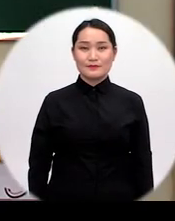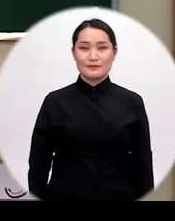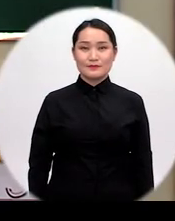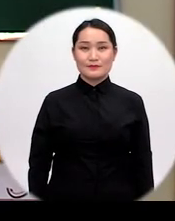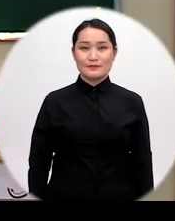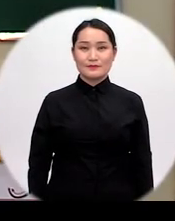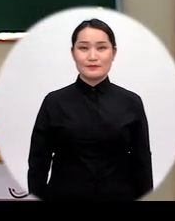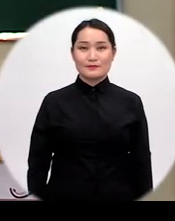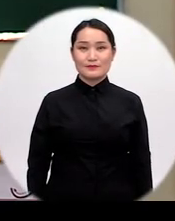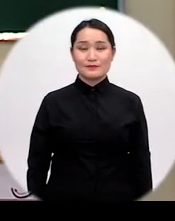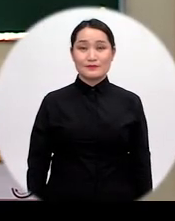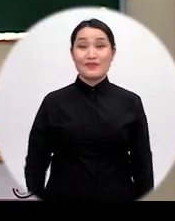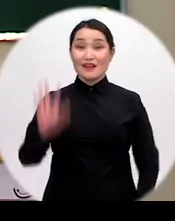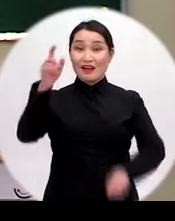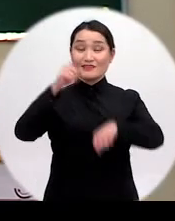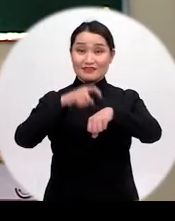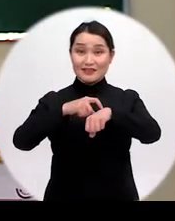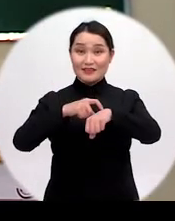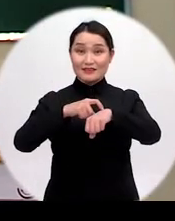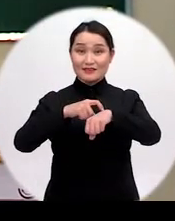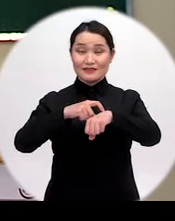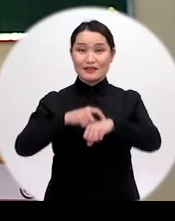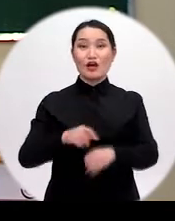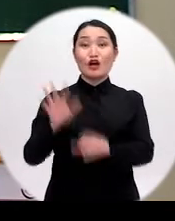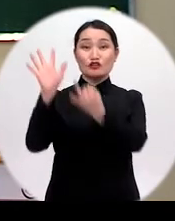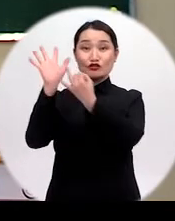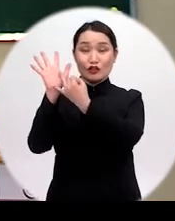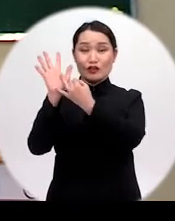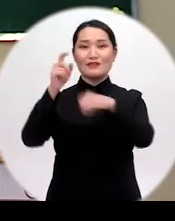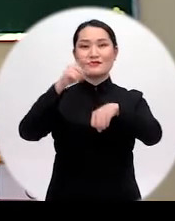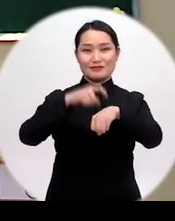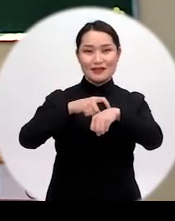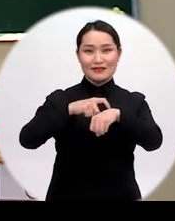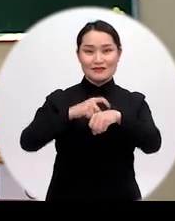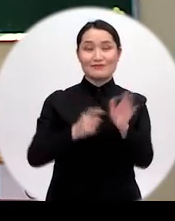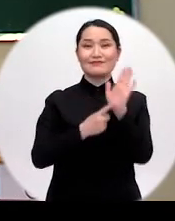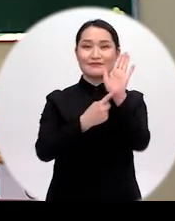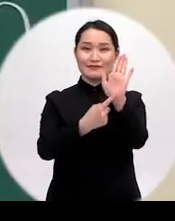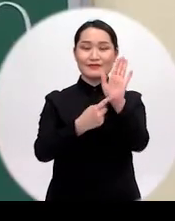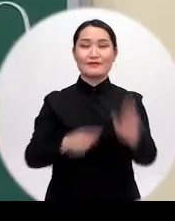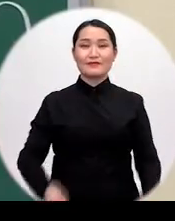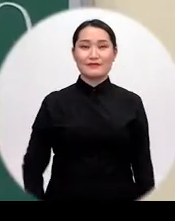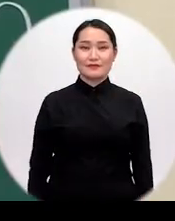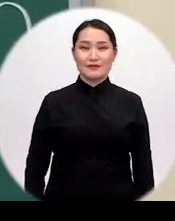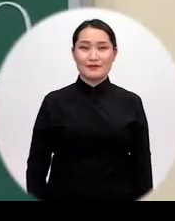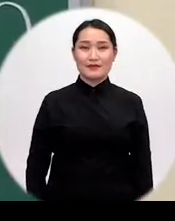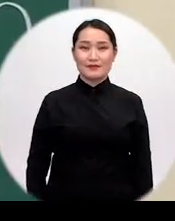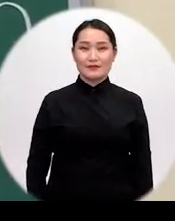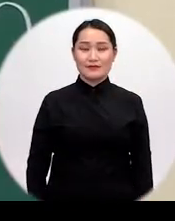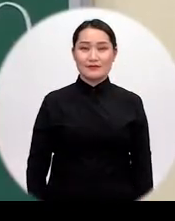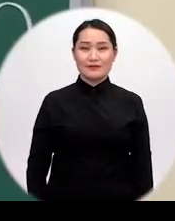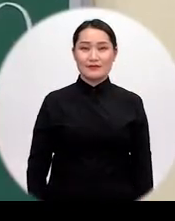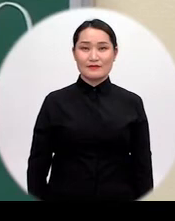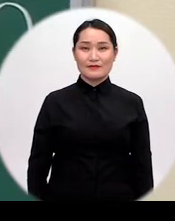За эхний цаг маань 5 цагийг зааж байла. Дараагийн цаг 7 цагийг заалаа. Энэ хооронд цагийн